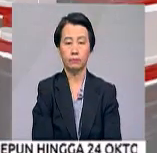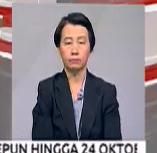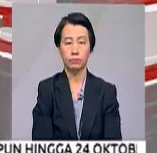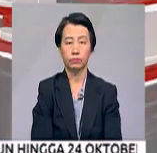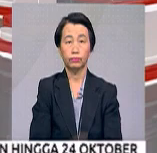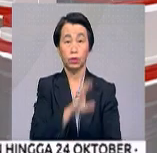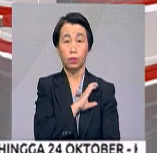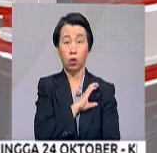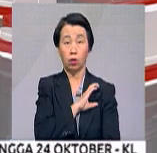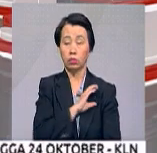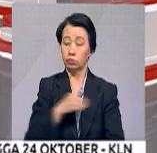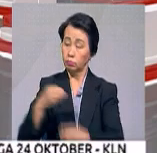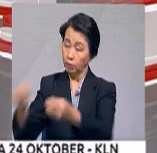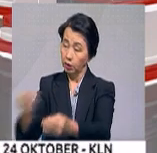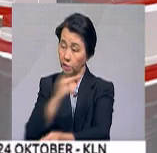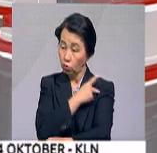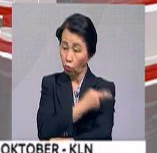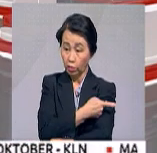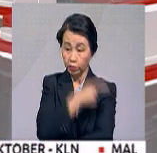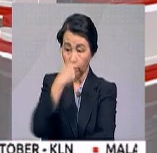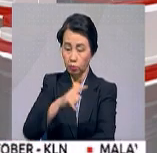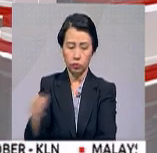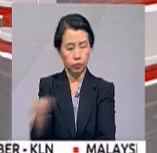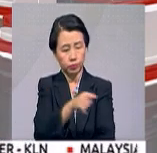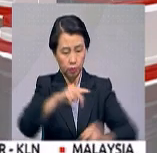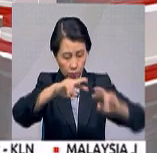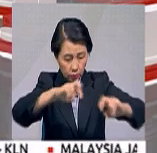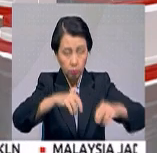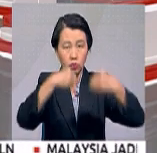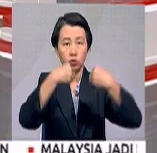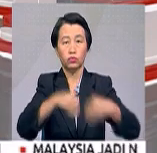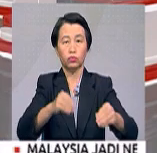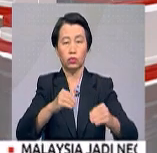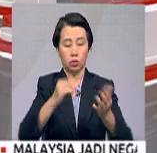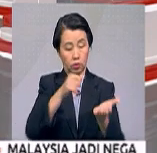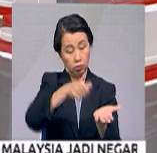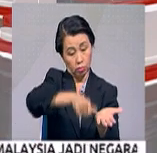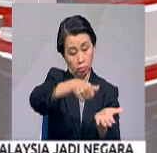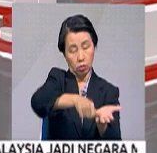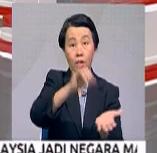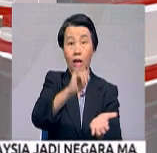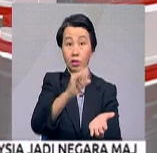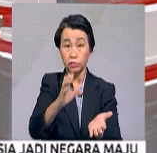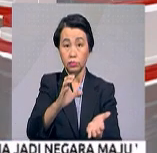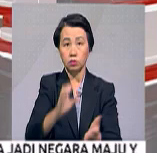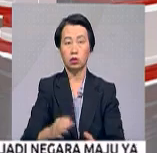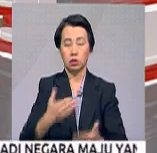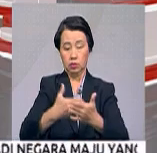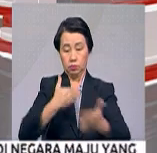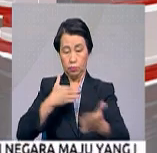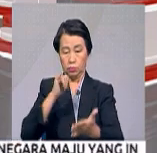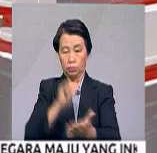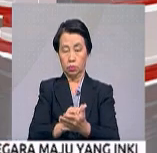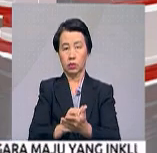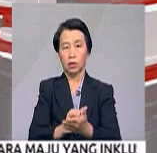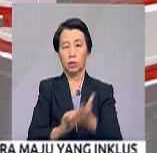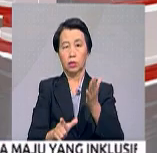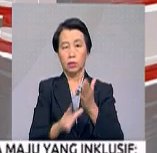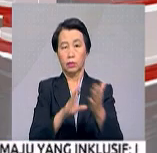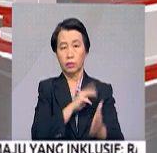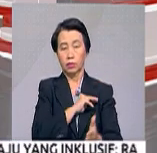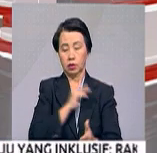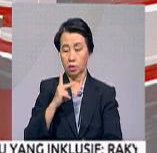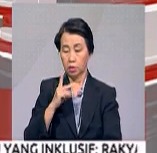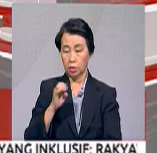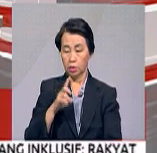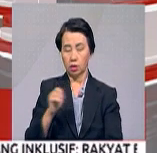Pihak polis telah diberi kuasa sepenuhnya bagi menyiasat kes penjualan MyCard. Sehubungan itu, Timbalan Menteri Dalam Negeri Datuk Aziz Jaman